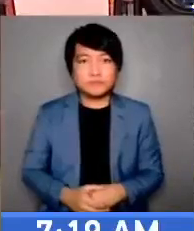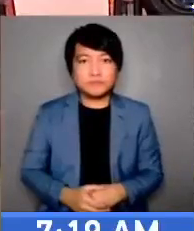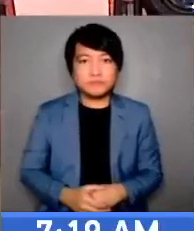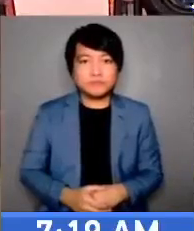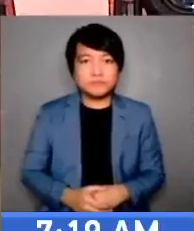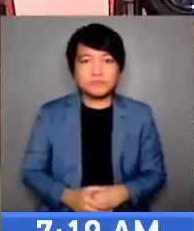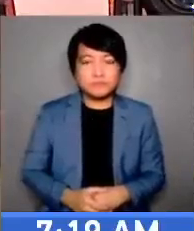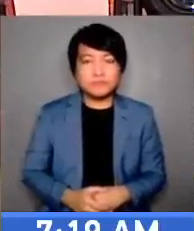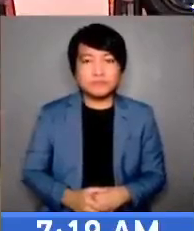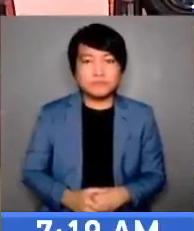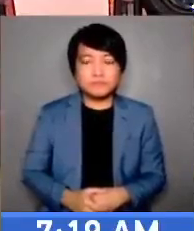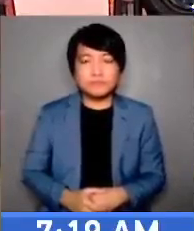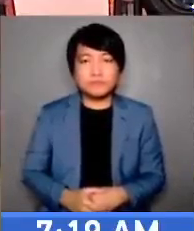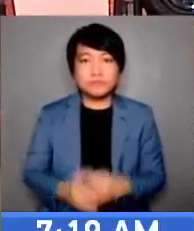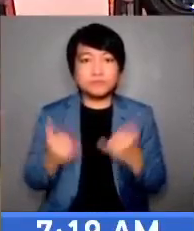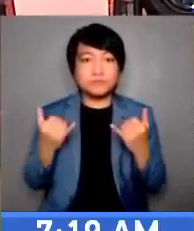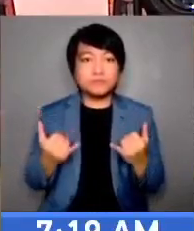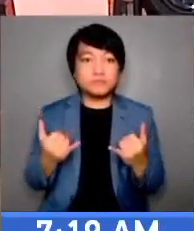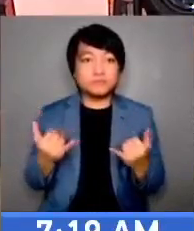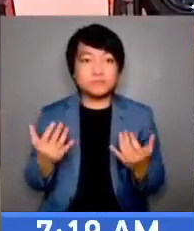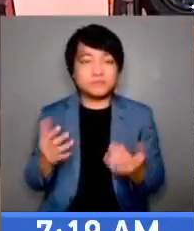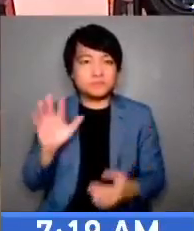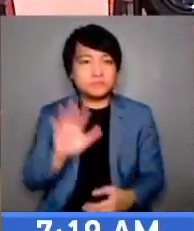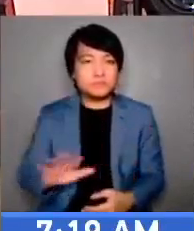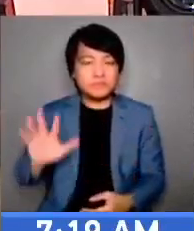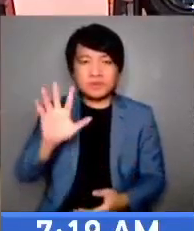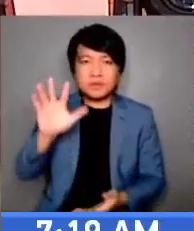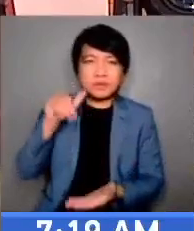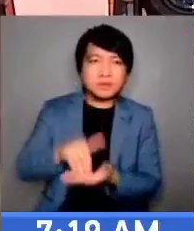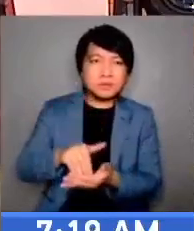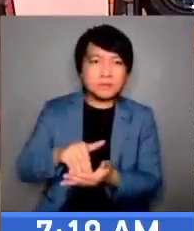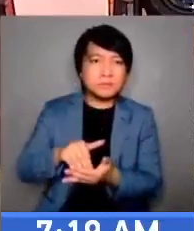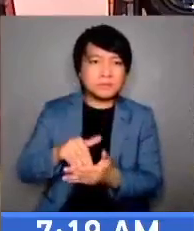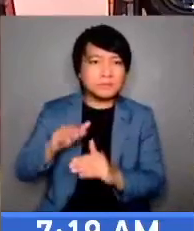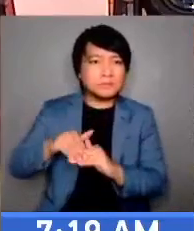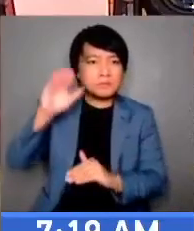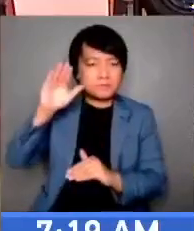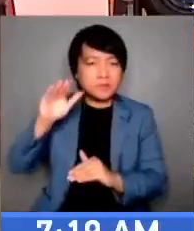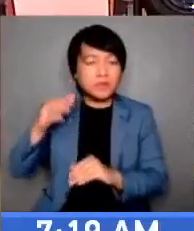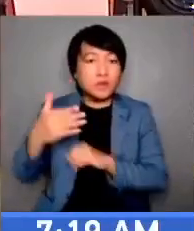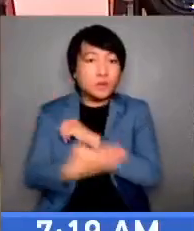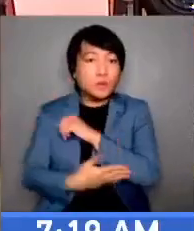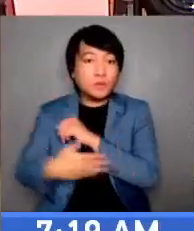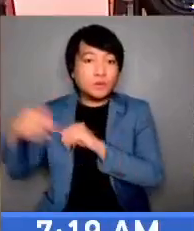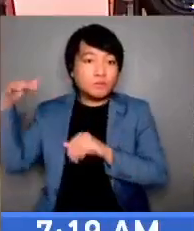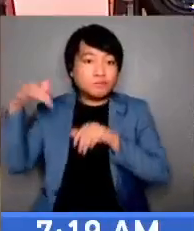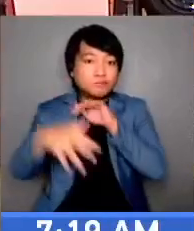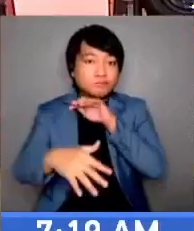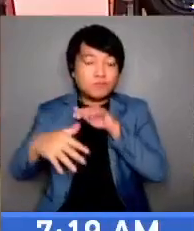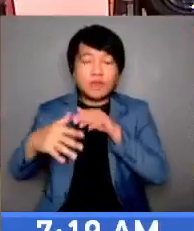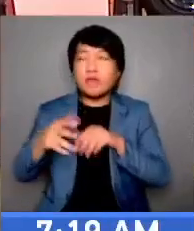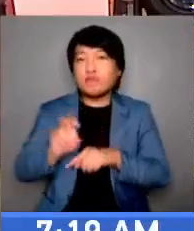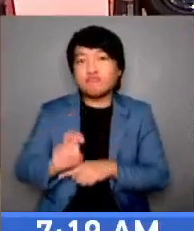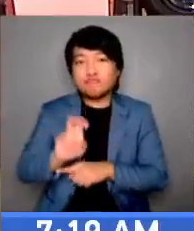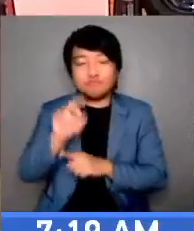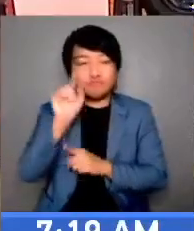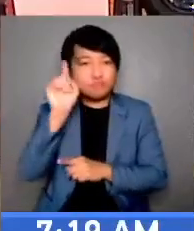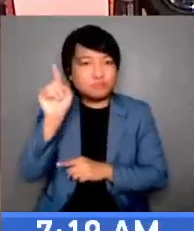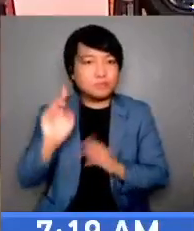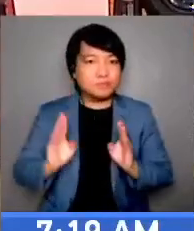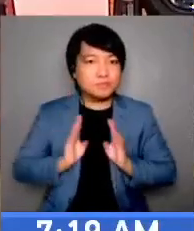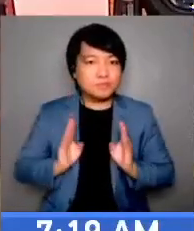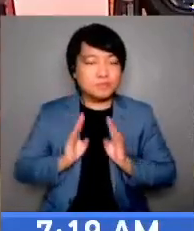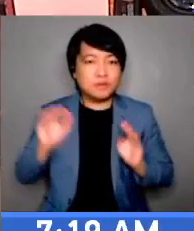aabot sa mahigit 15000 turista naasahang aakyat sa Baguio City ngayong long weekend para mamasyal para bumoto